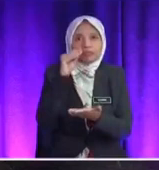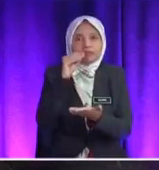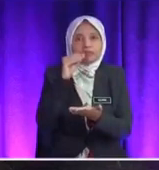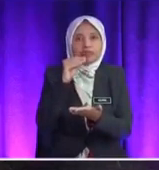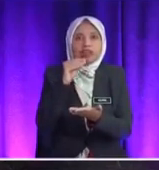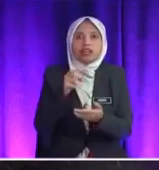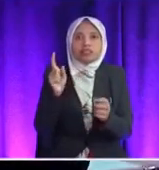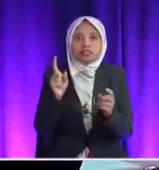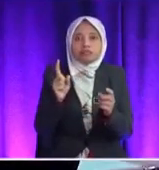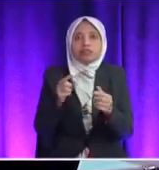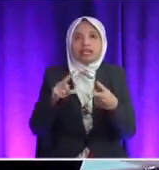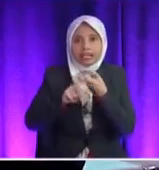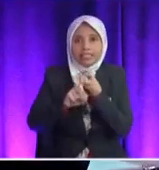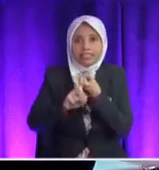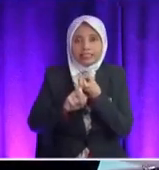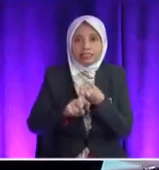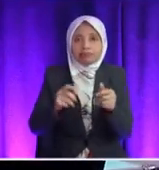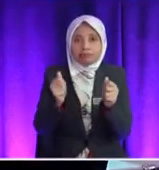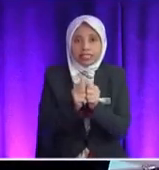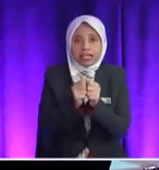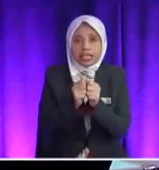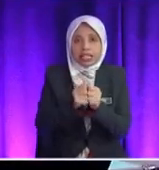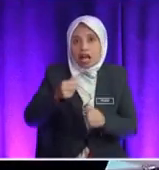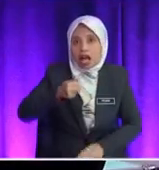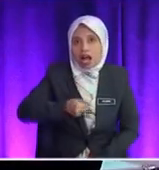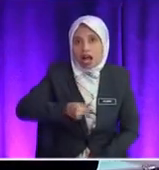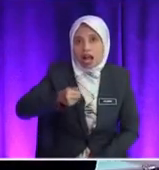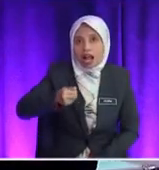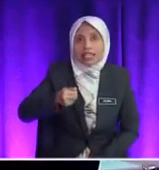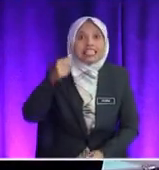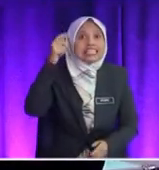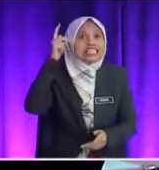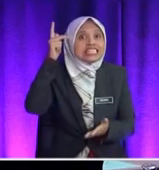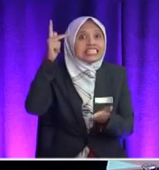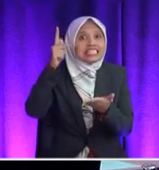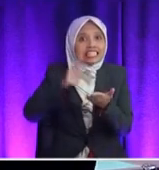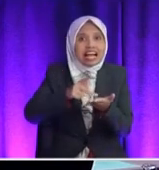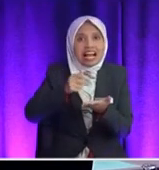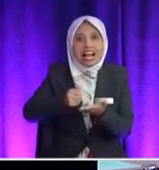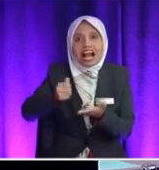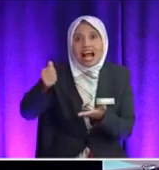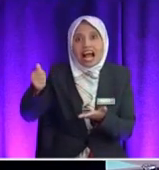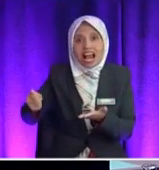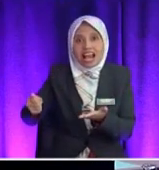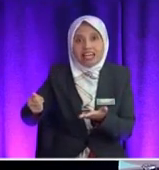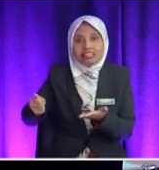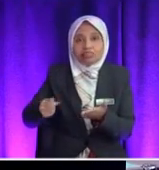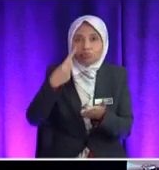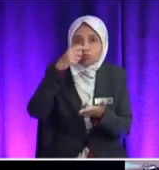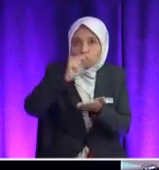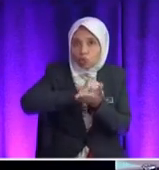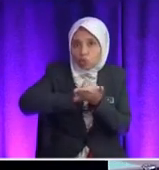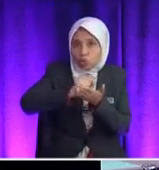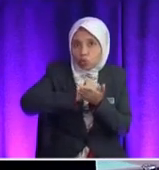berkaitan dengan Oke perawatan May kita mengenal peralatan bahan dan mesin mencuci